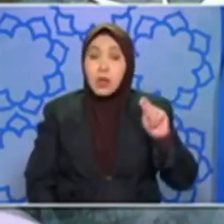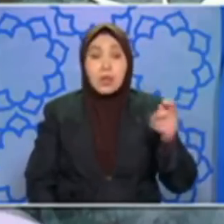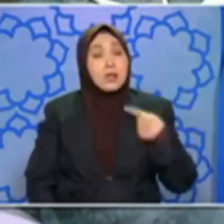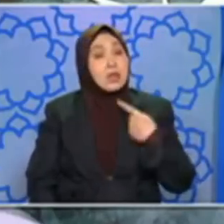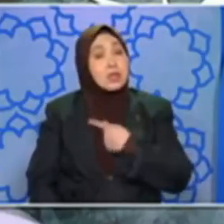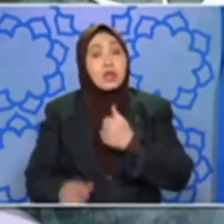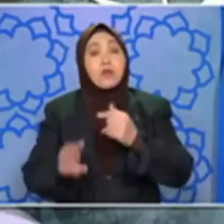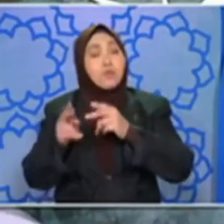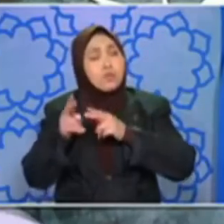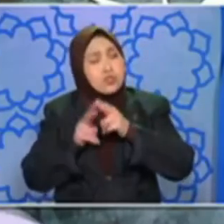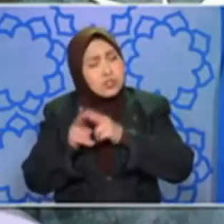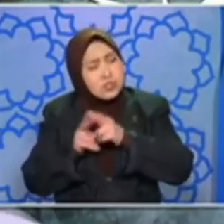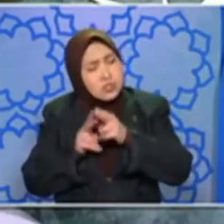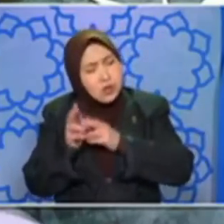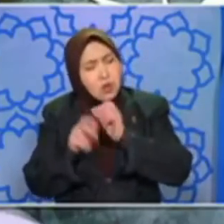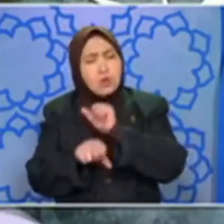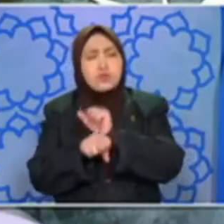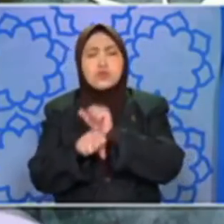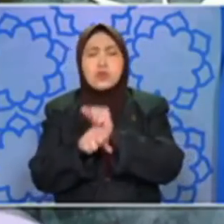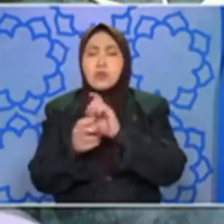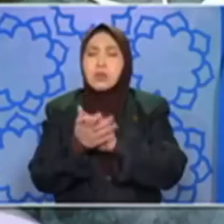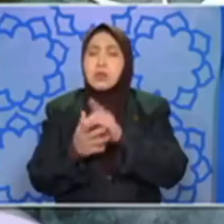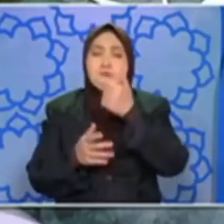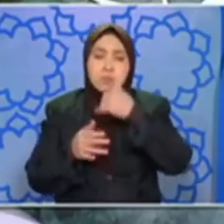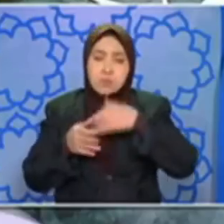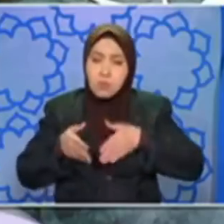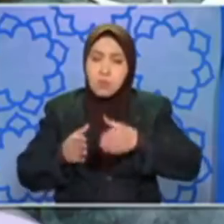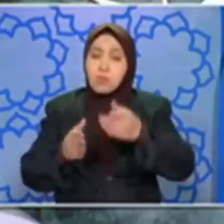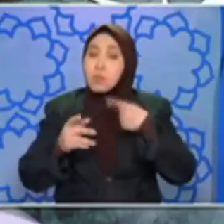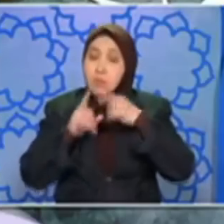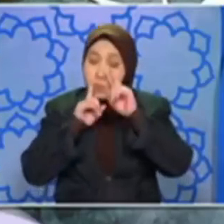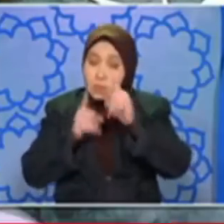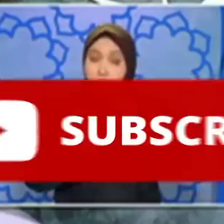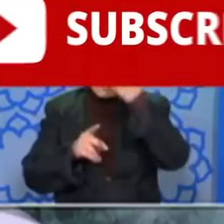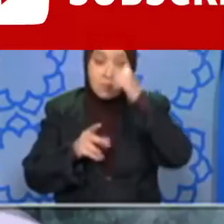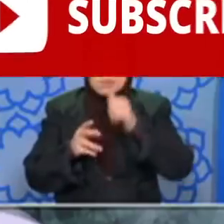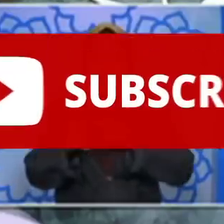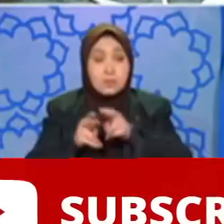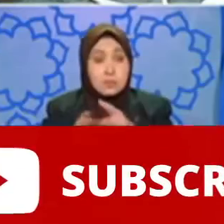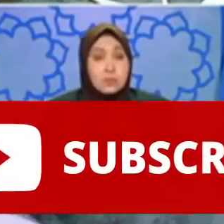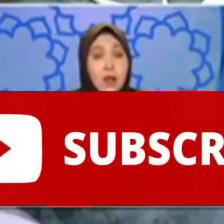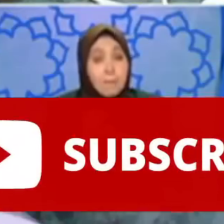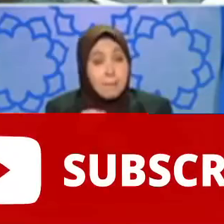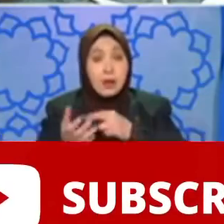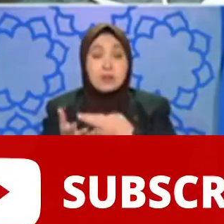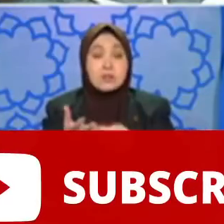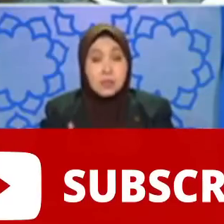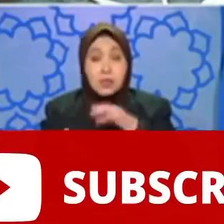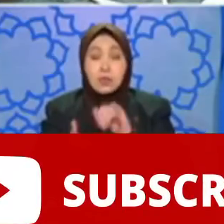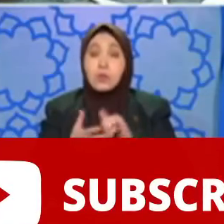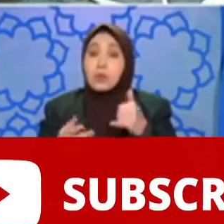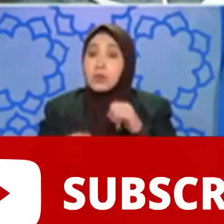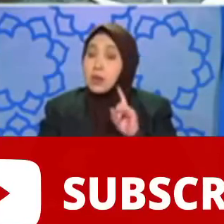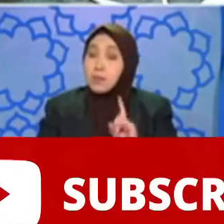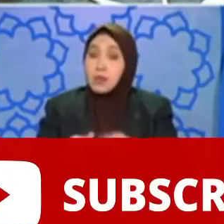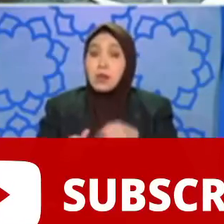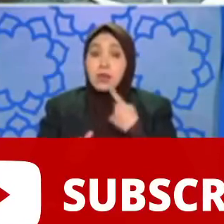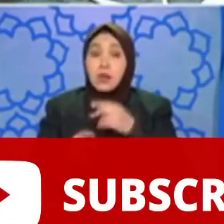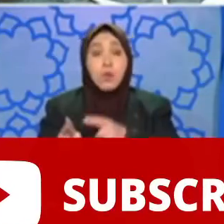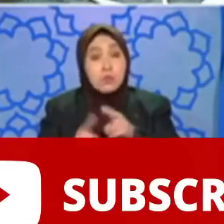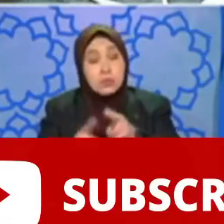usaha ikhtiar sebagai asbab jalan yang kita diperintahkan untuk usaha mendapatkan rezeki. Adapun tak boleh kita kata bila